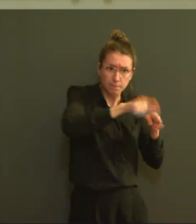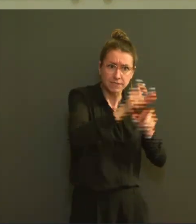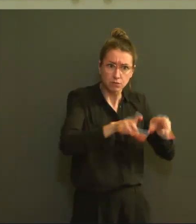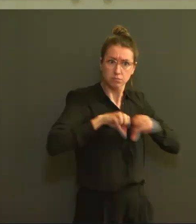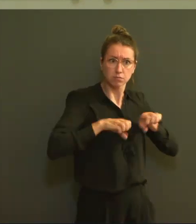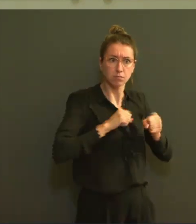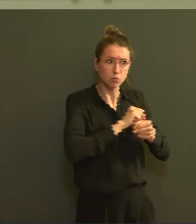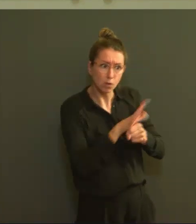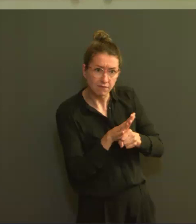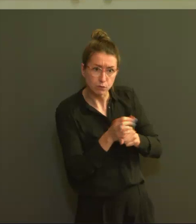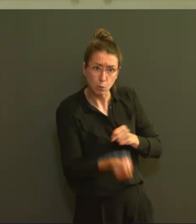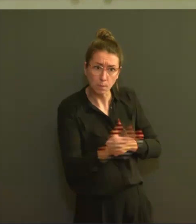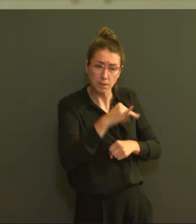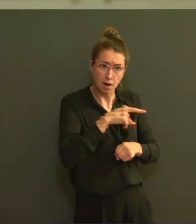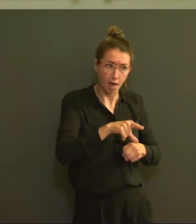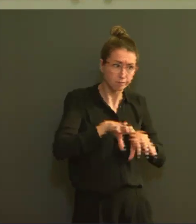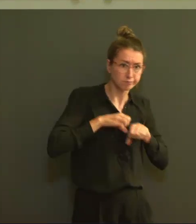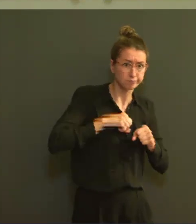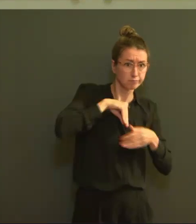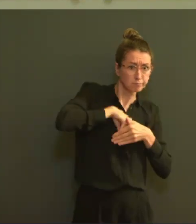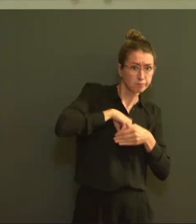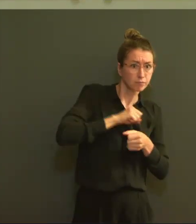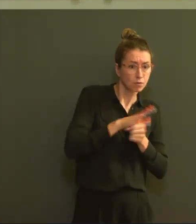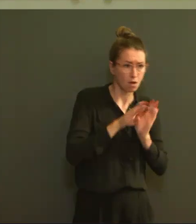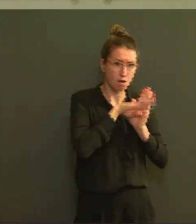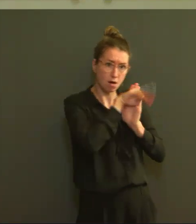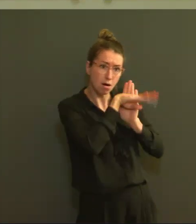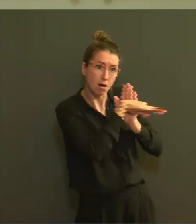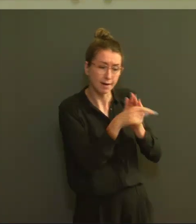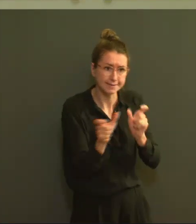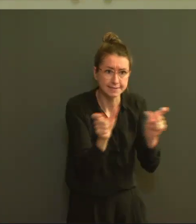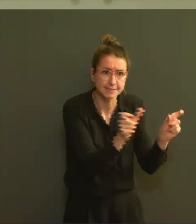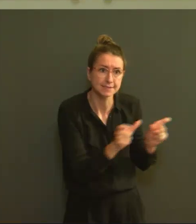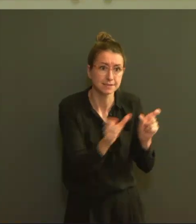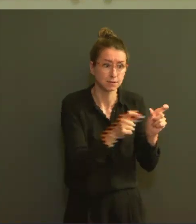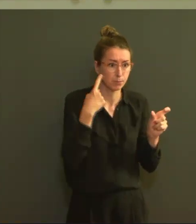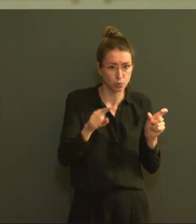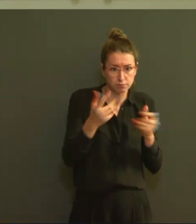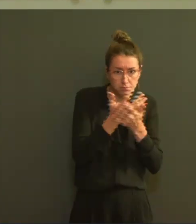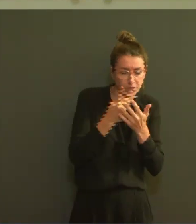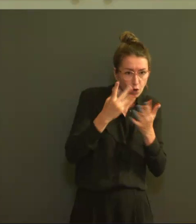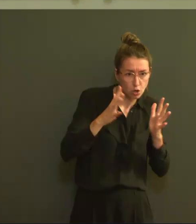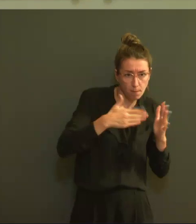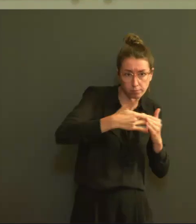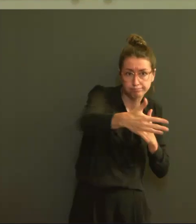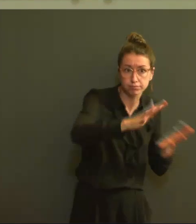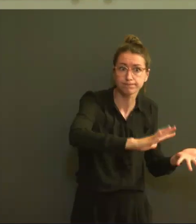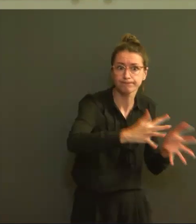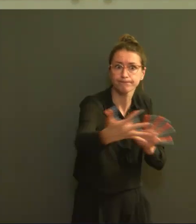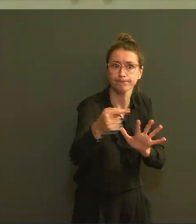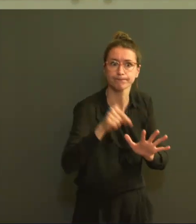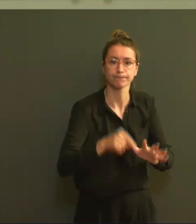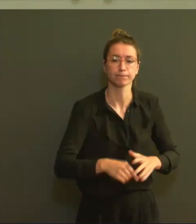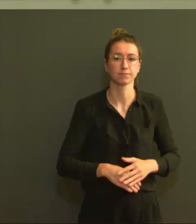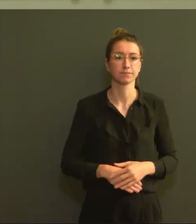plus dynamique et il traduit mieux la propagation du virus dans la communauté. Il est indépendant de la